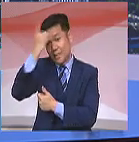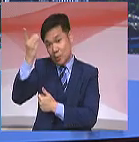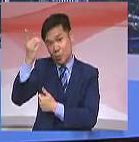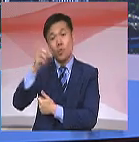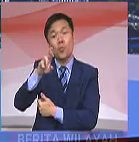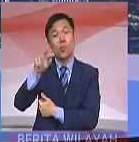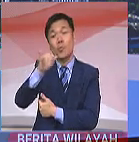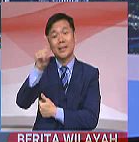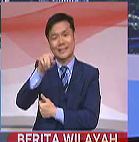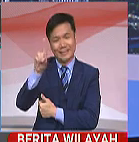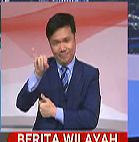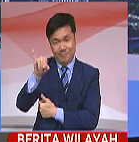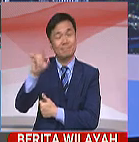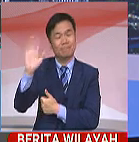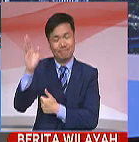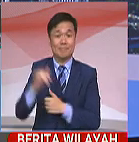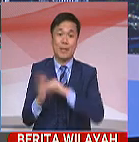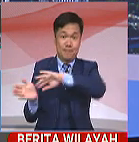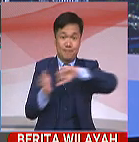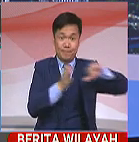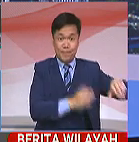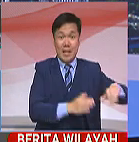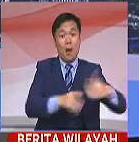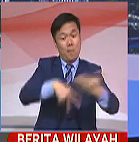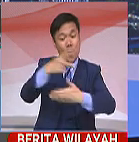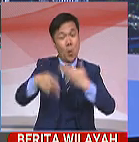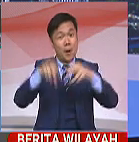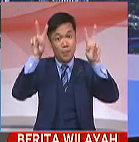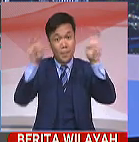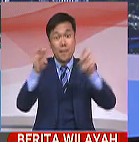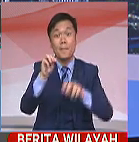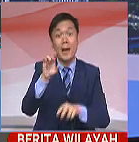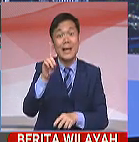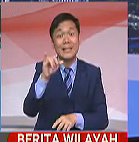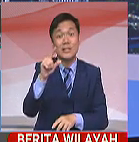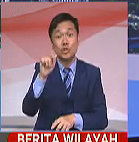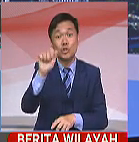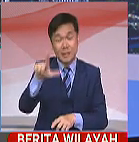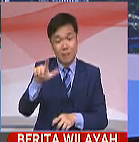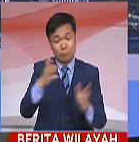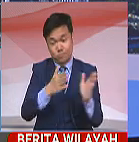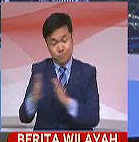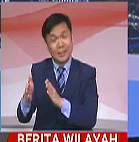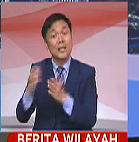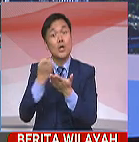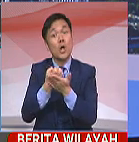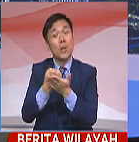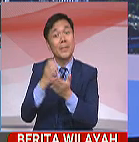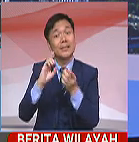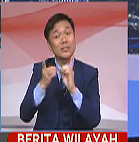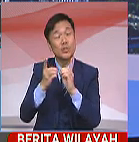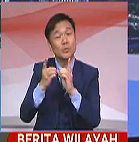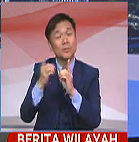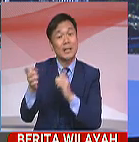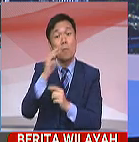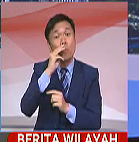Jidin. Inisiatif My Digital dan rangka tindakan atau Blueprint Ekonomi Digital Malaysia yang dilancarkan Perdana Menteri Tan